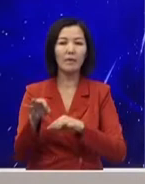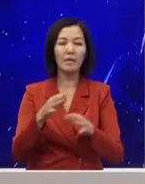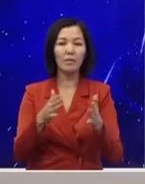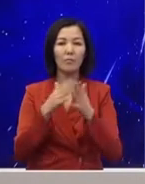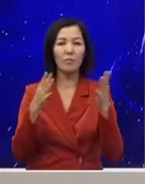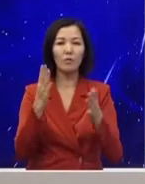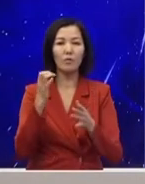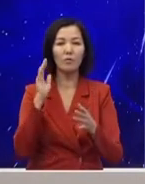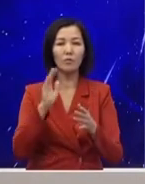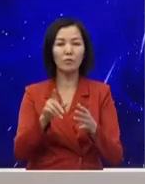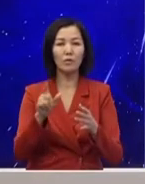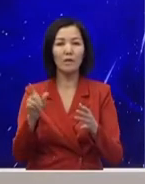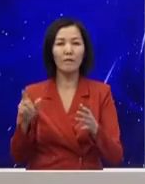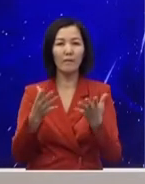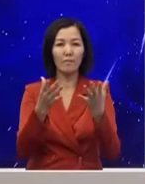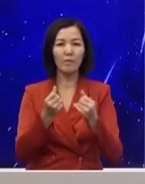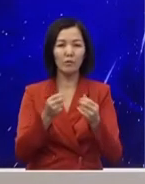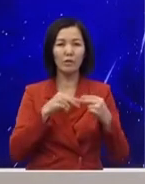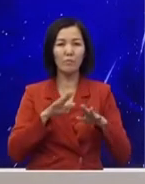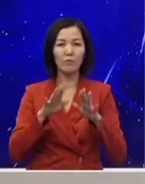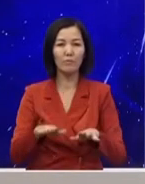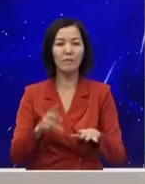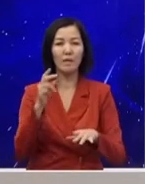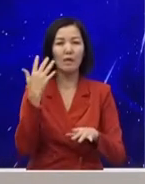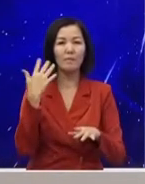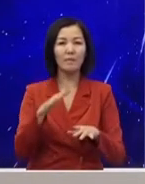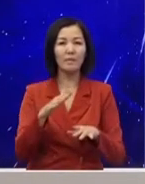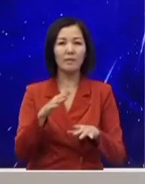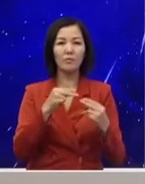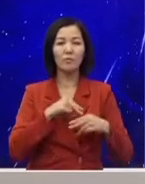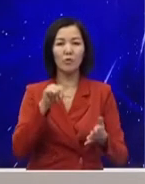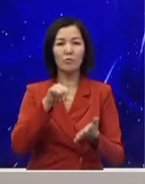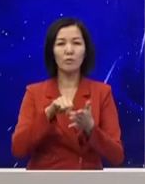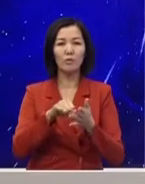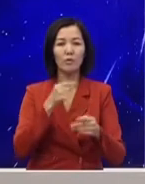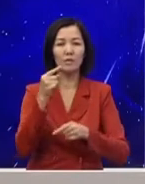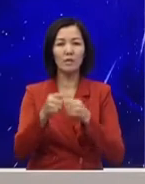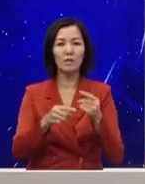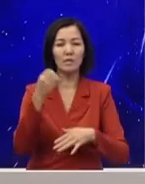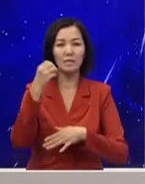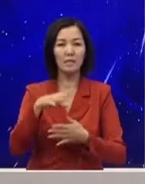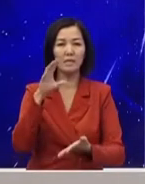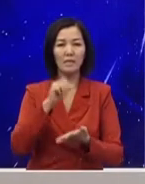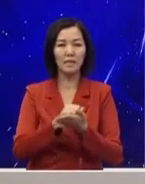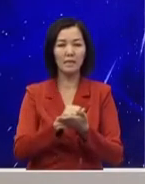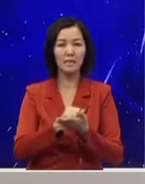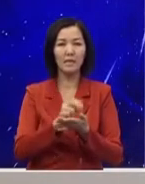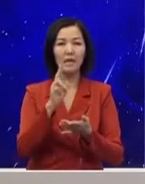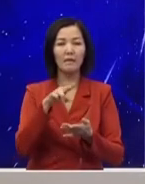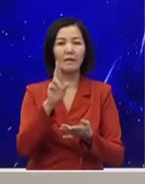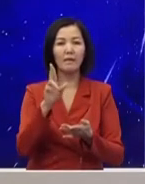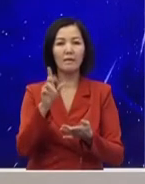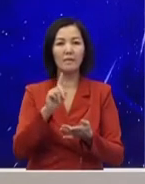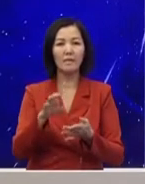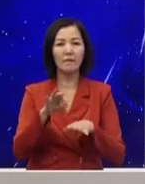более 400 человек получили рабочие места. Свыше 250 из них трудоустроены через центры занятости. Также по ДКЗ в